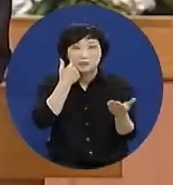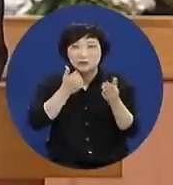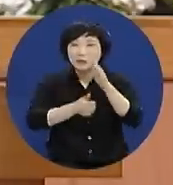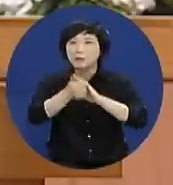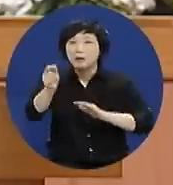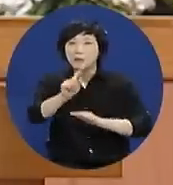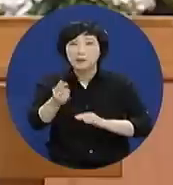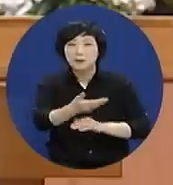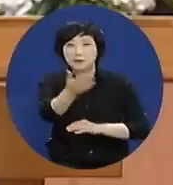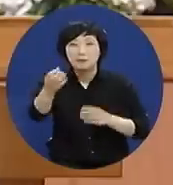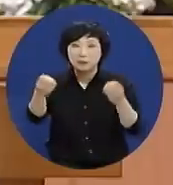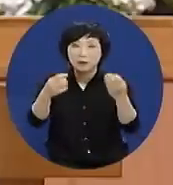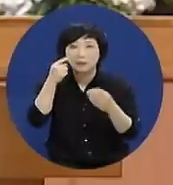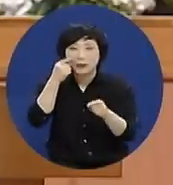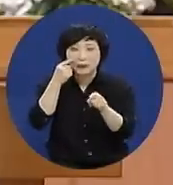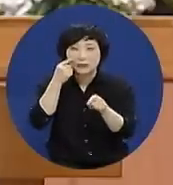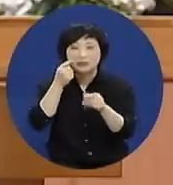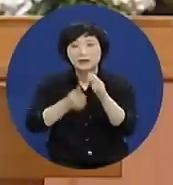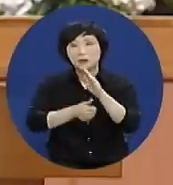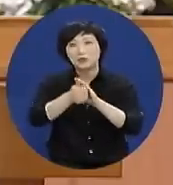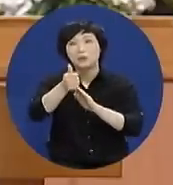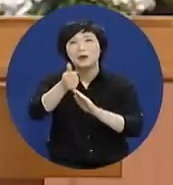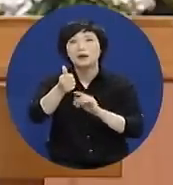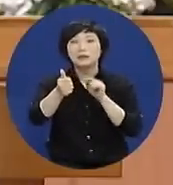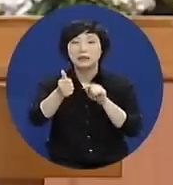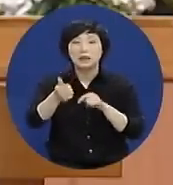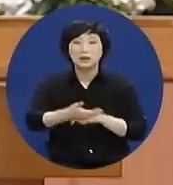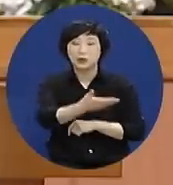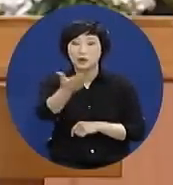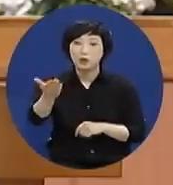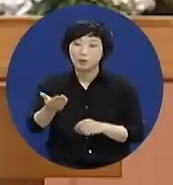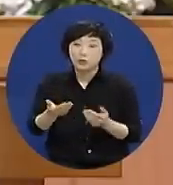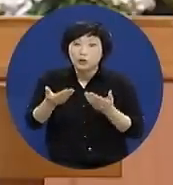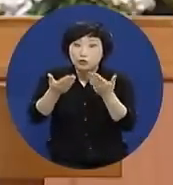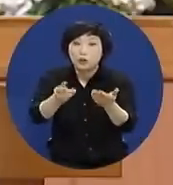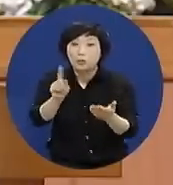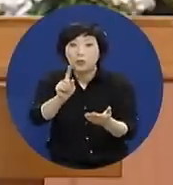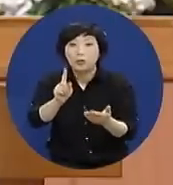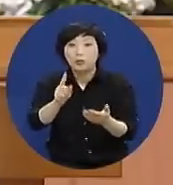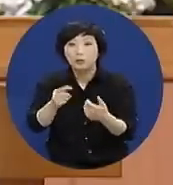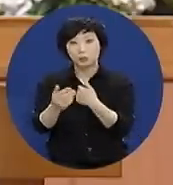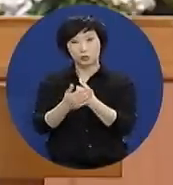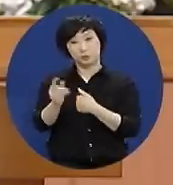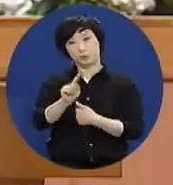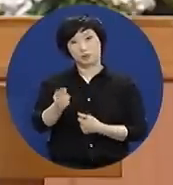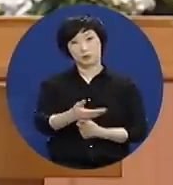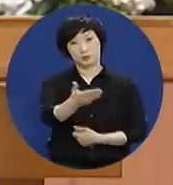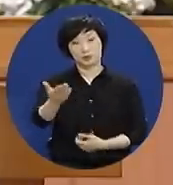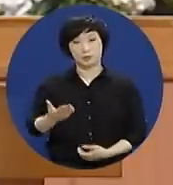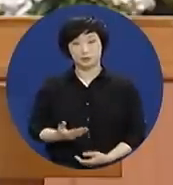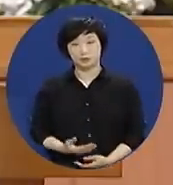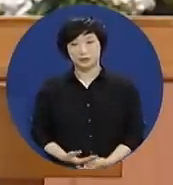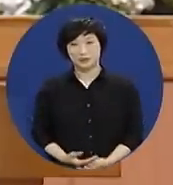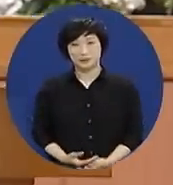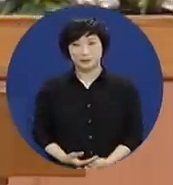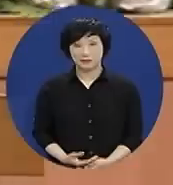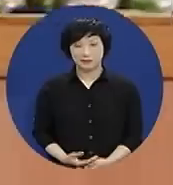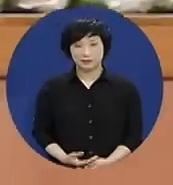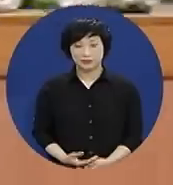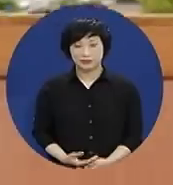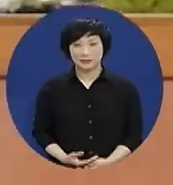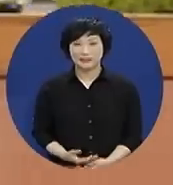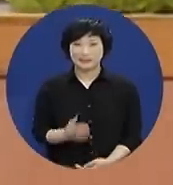かその希望があなたに何をもたらしましたか領になり